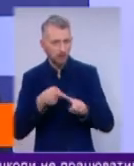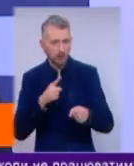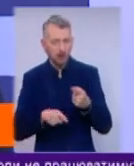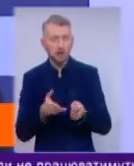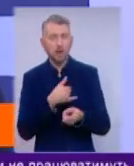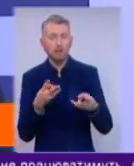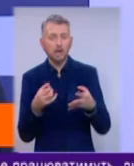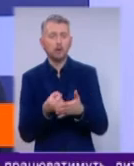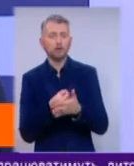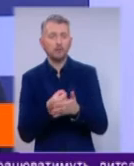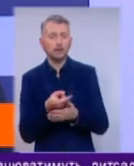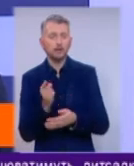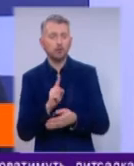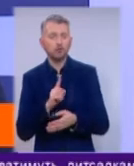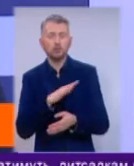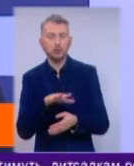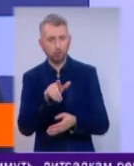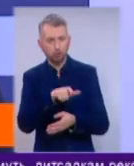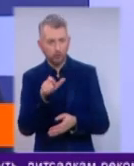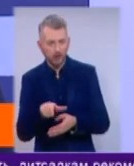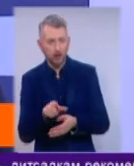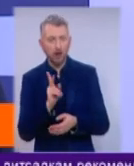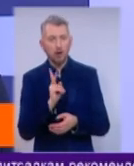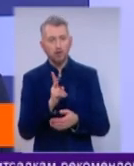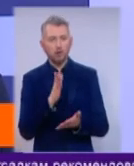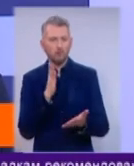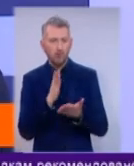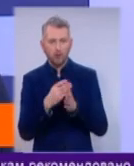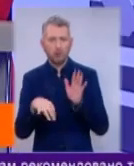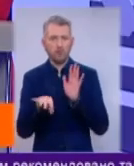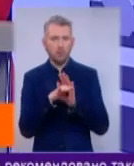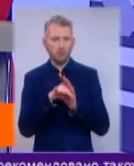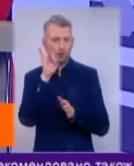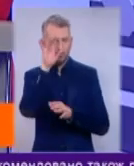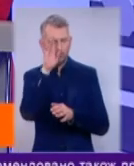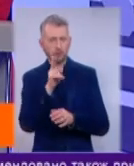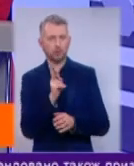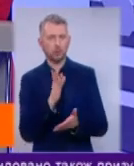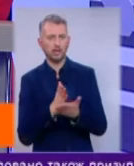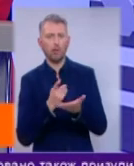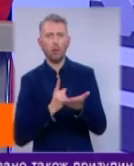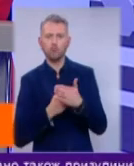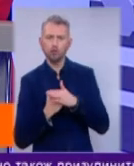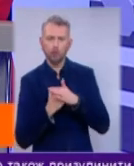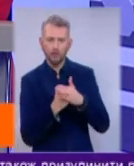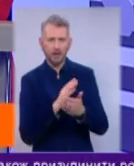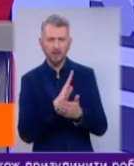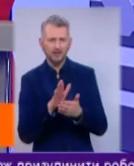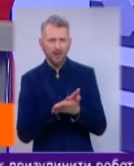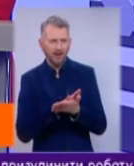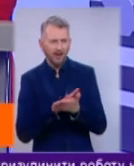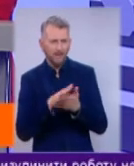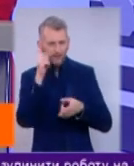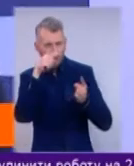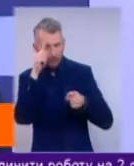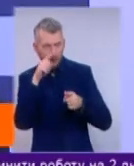нам треба добиватися того, щоб там не було людей, які мають заплямовану репутацію, до яких є обґрунтовані, наголошую, не висмоктані з пальця,